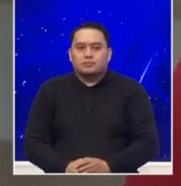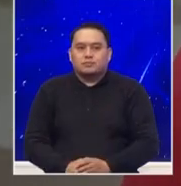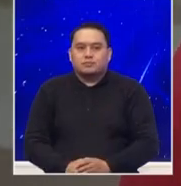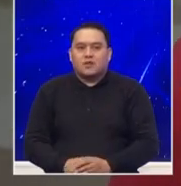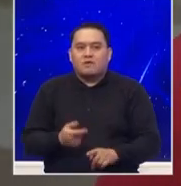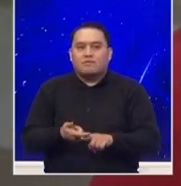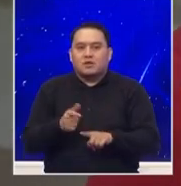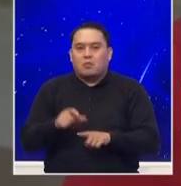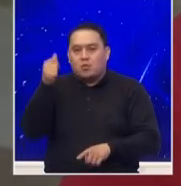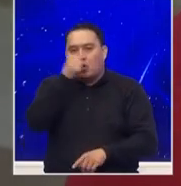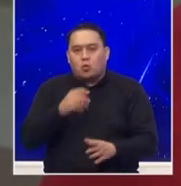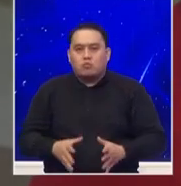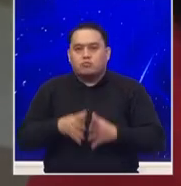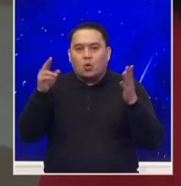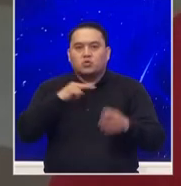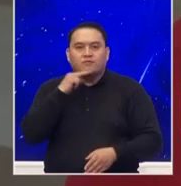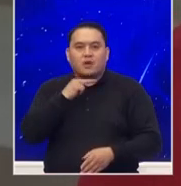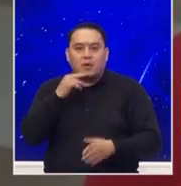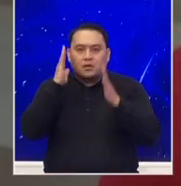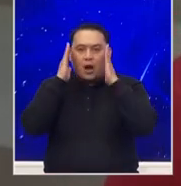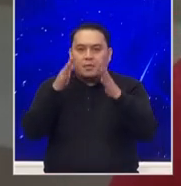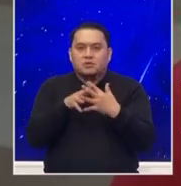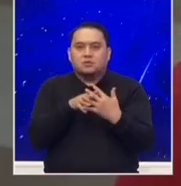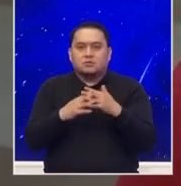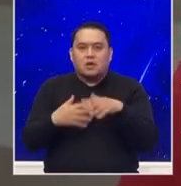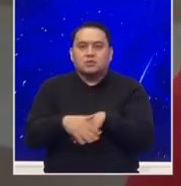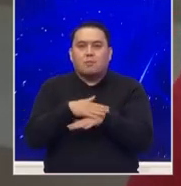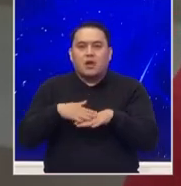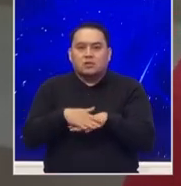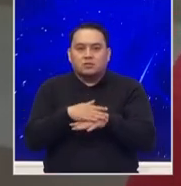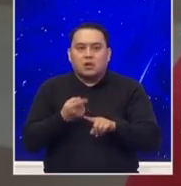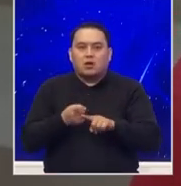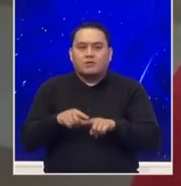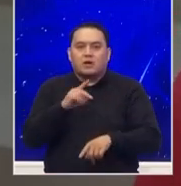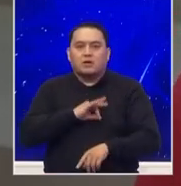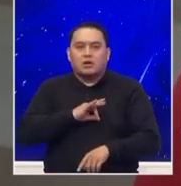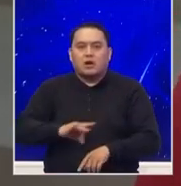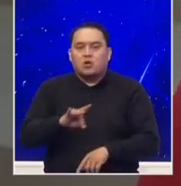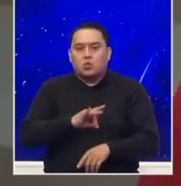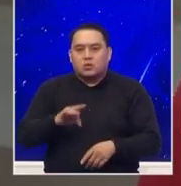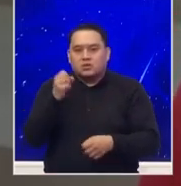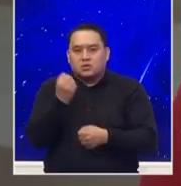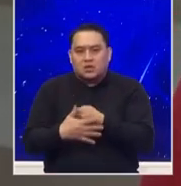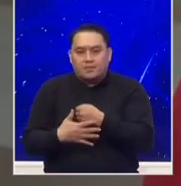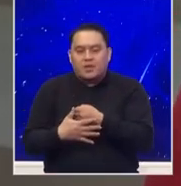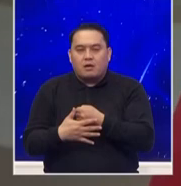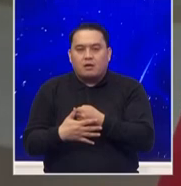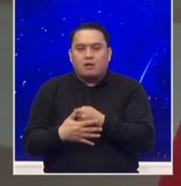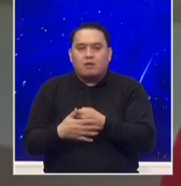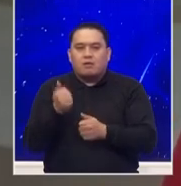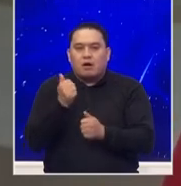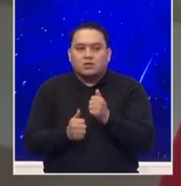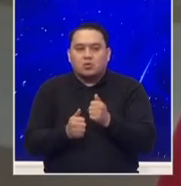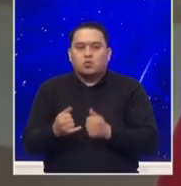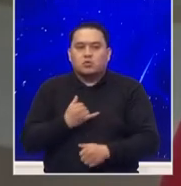в этом году больше внимания обратить на сельские местности, то есть в районные центры. В каждом районном центре